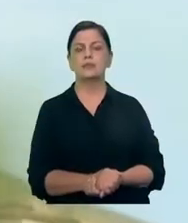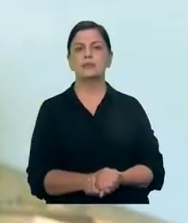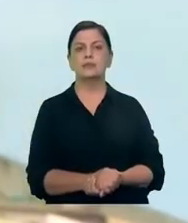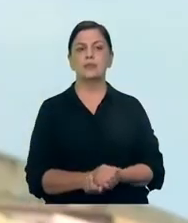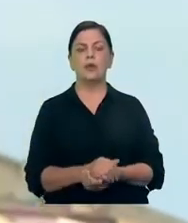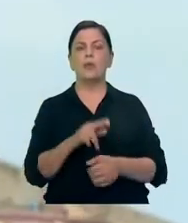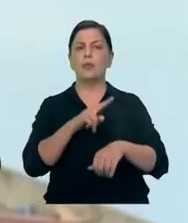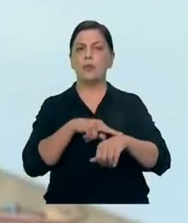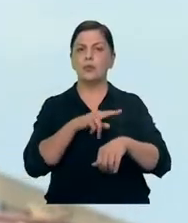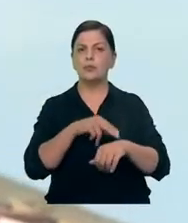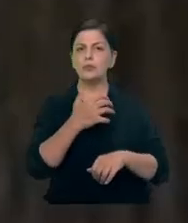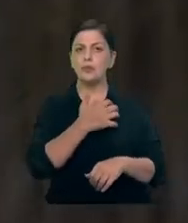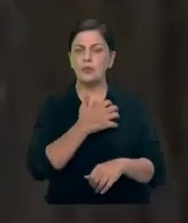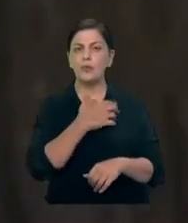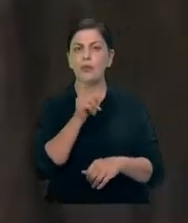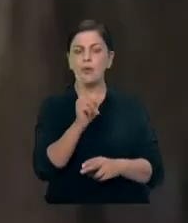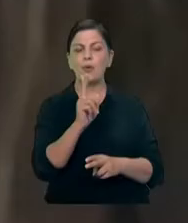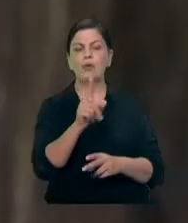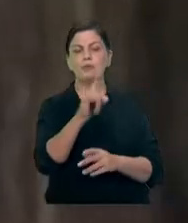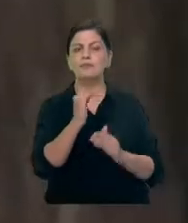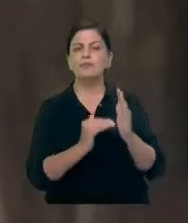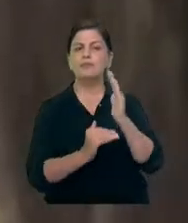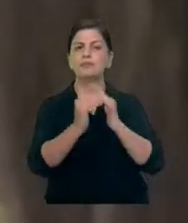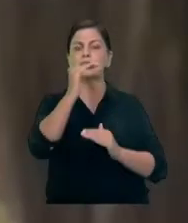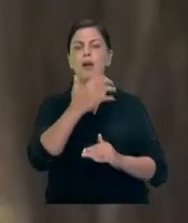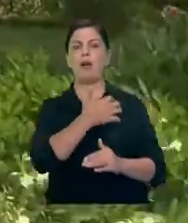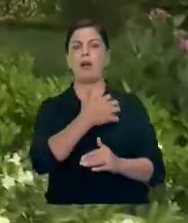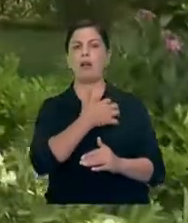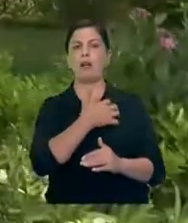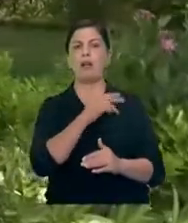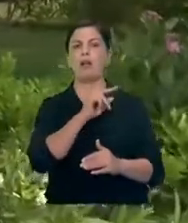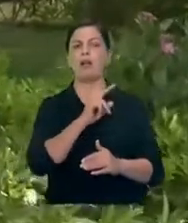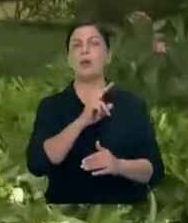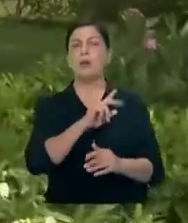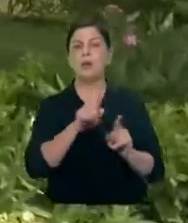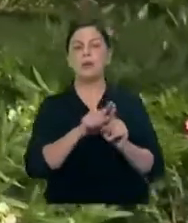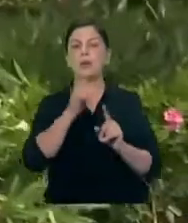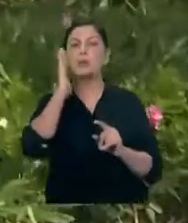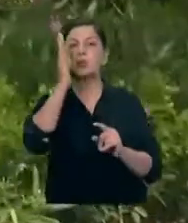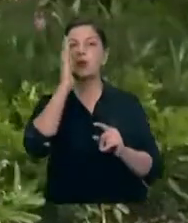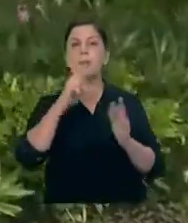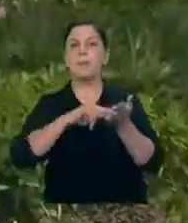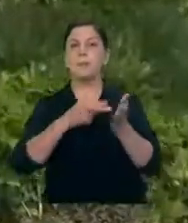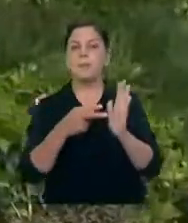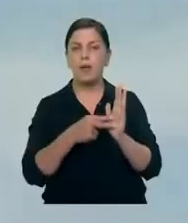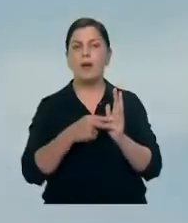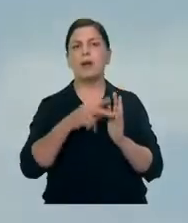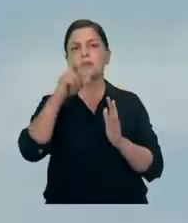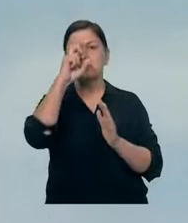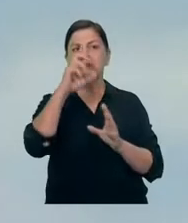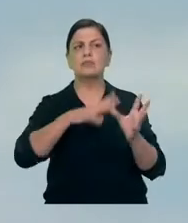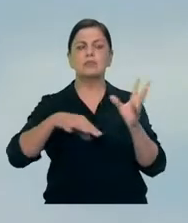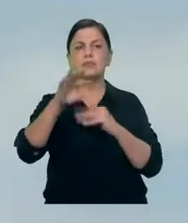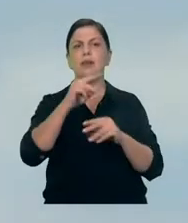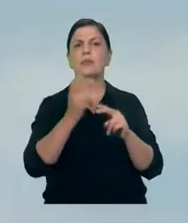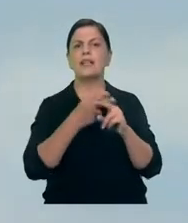Polis olmaq, asayişi təmin etmək uşaqlıq arzusu olub Kəmalə Ələkbərovanın. Ölkənin təhlükəsizliyinin təmin olunmasında onun da